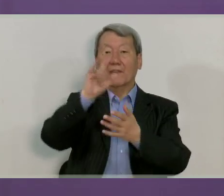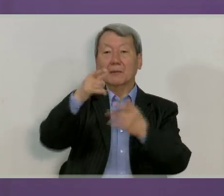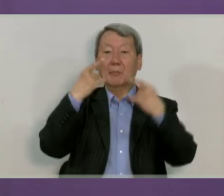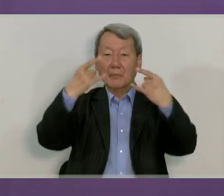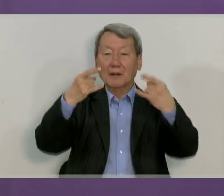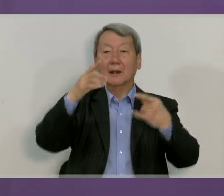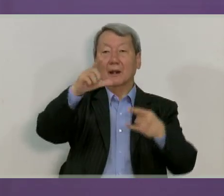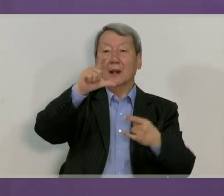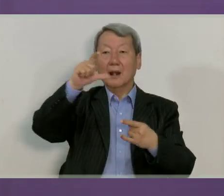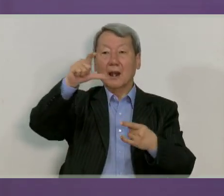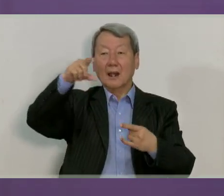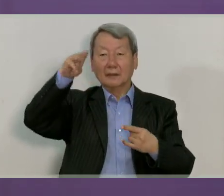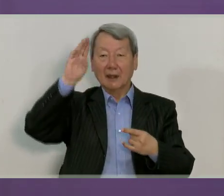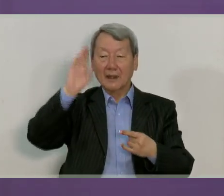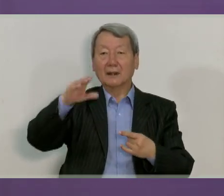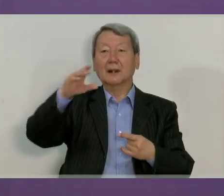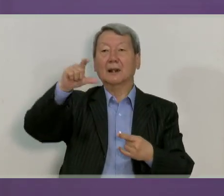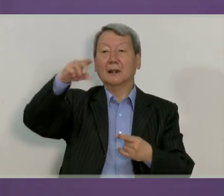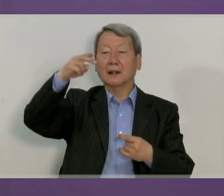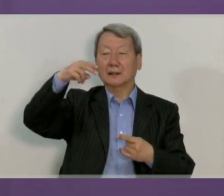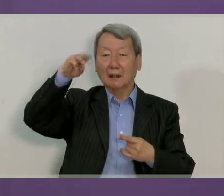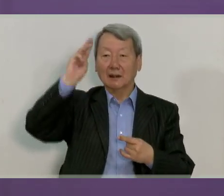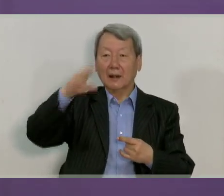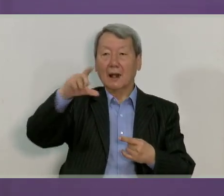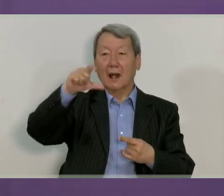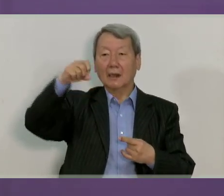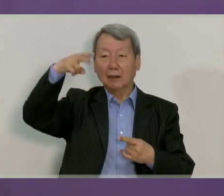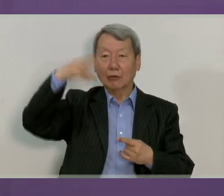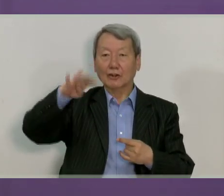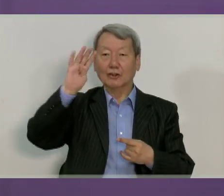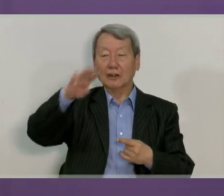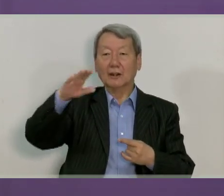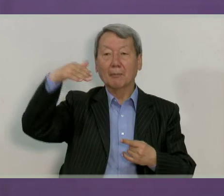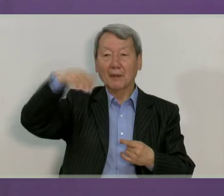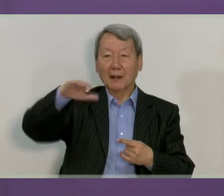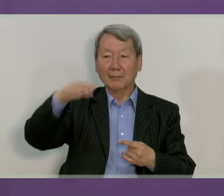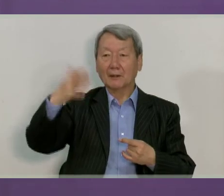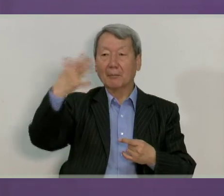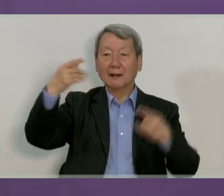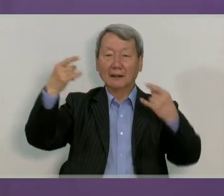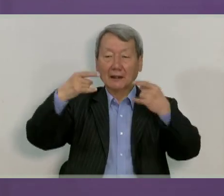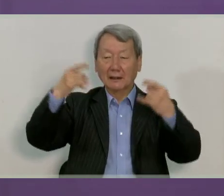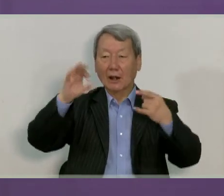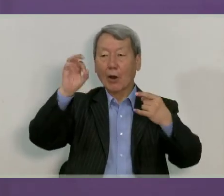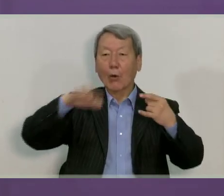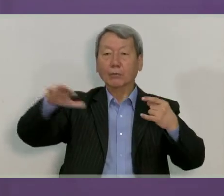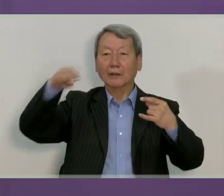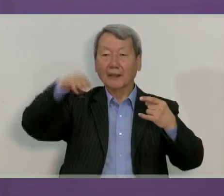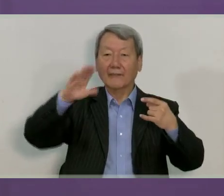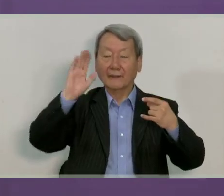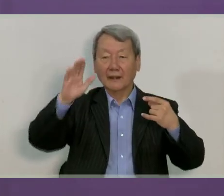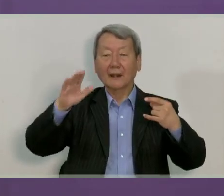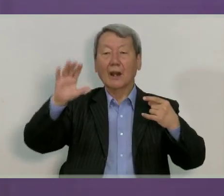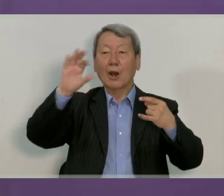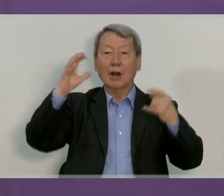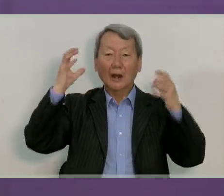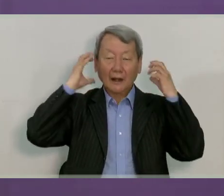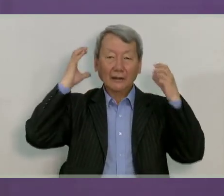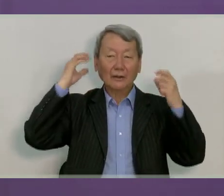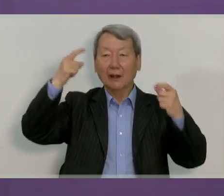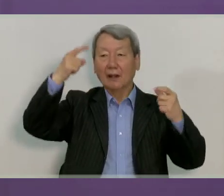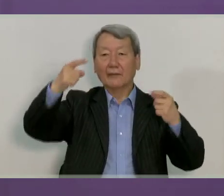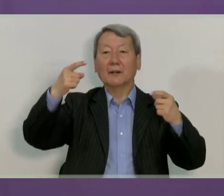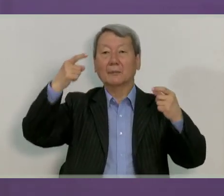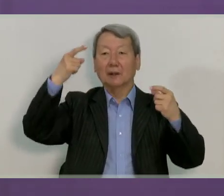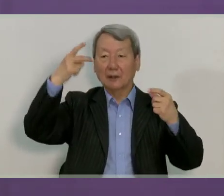вы могли посмотреть и услышать на телеканалах ЛТР, КТРК, Алату 24, Пирамида, 5-й канал, в областных медиа-центрах, на радиостанциях